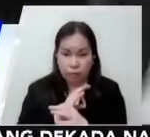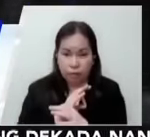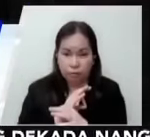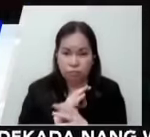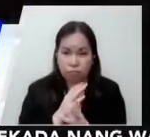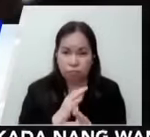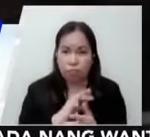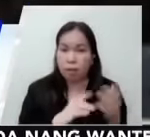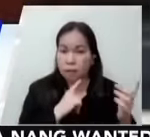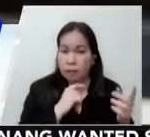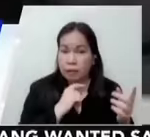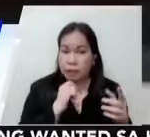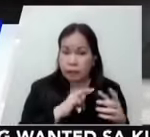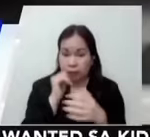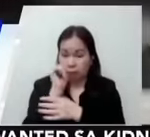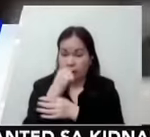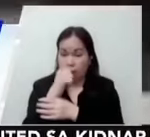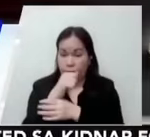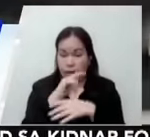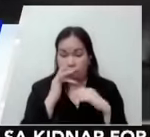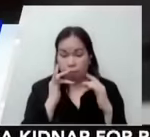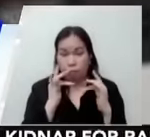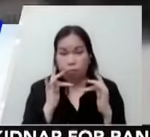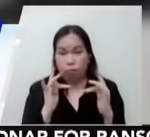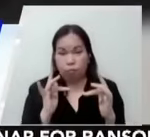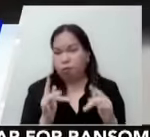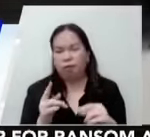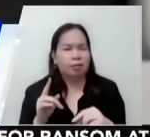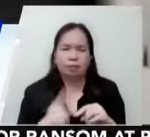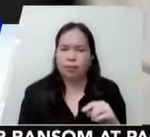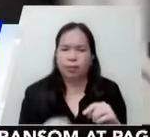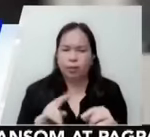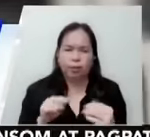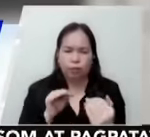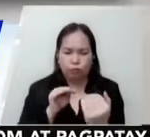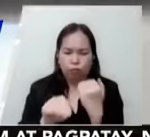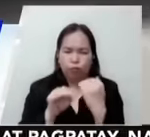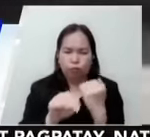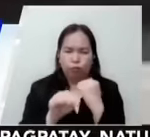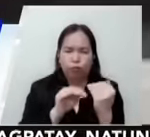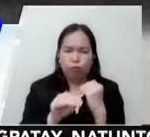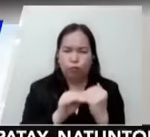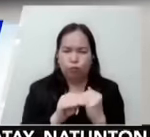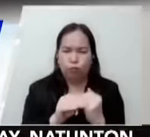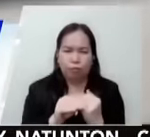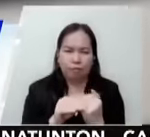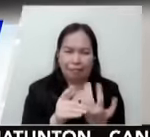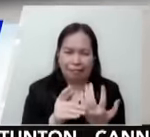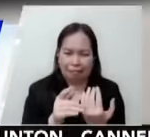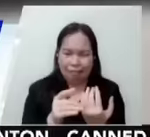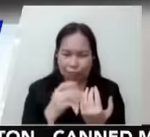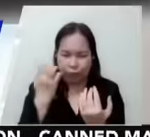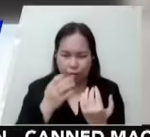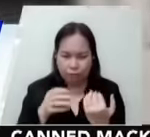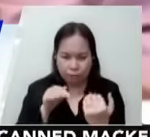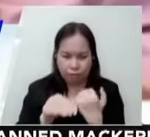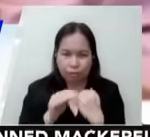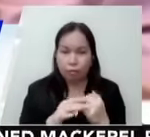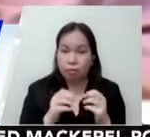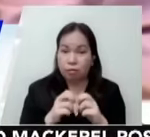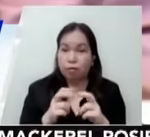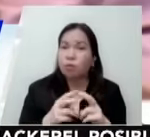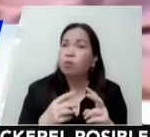pasyente ay hindi po pwedeng gumamit ng bus carousel. So even yung excuse na pipick up